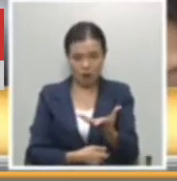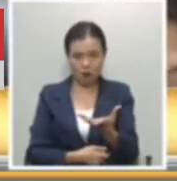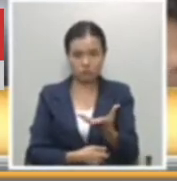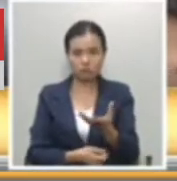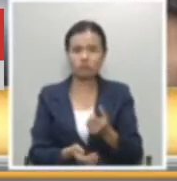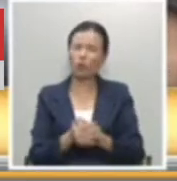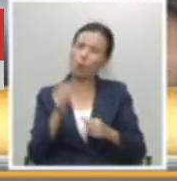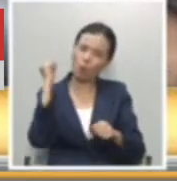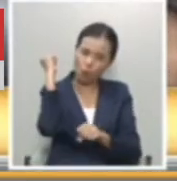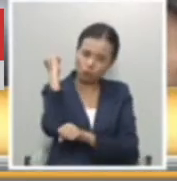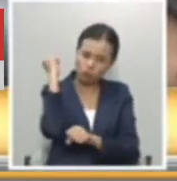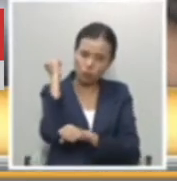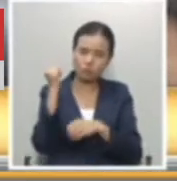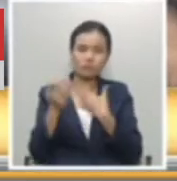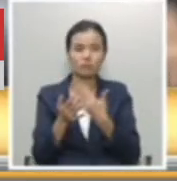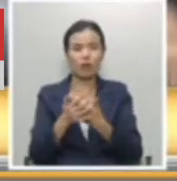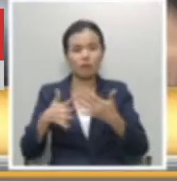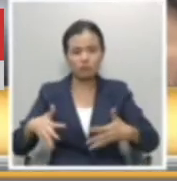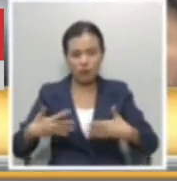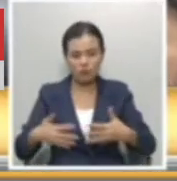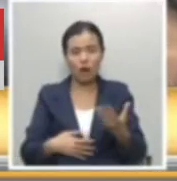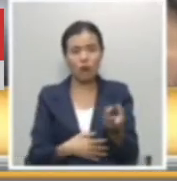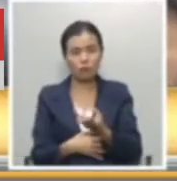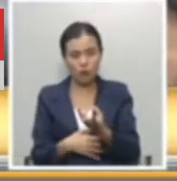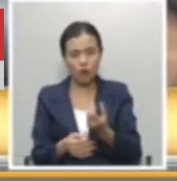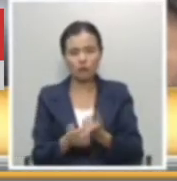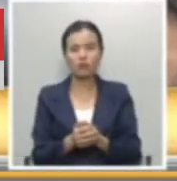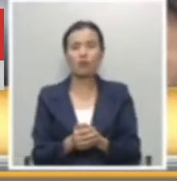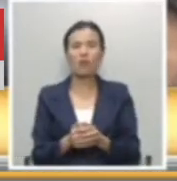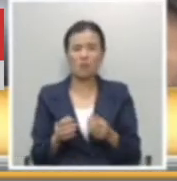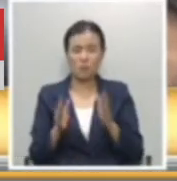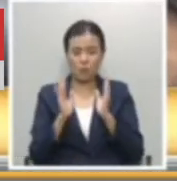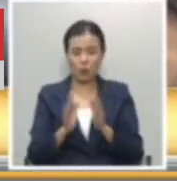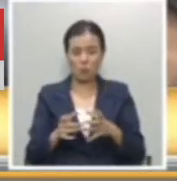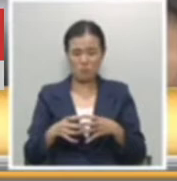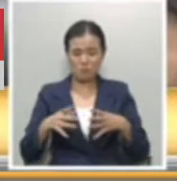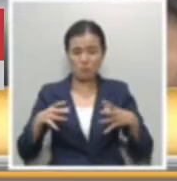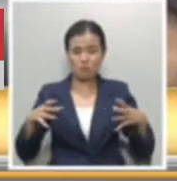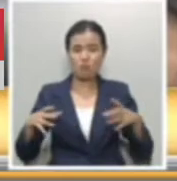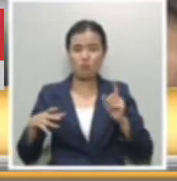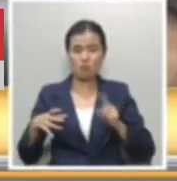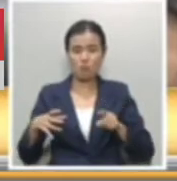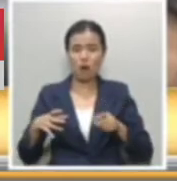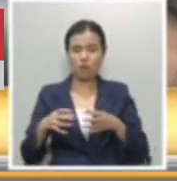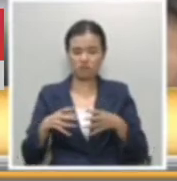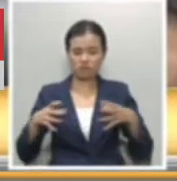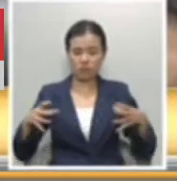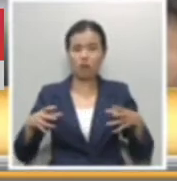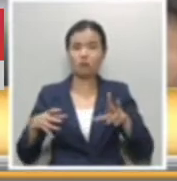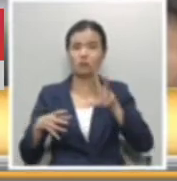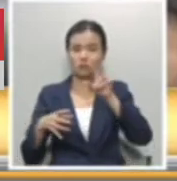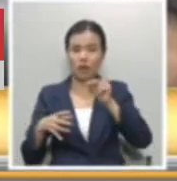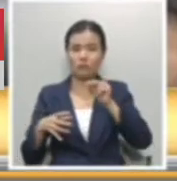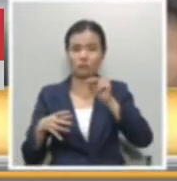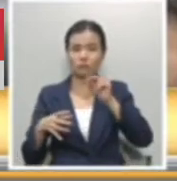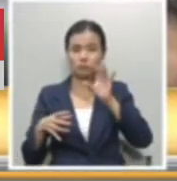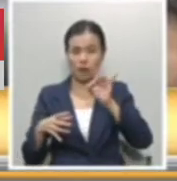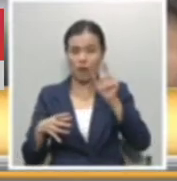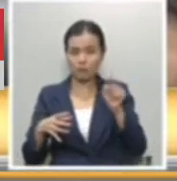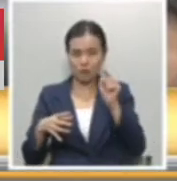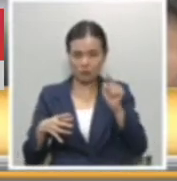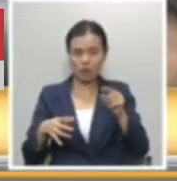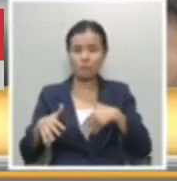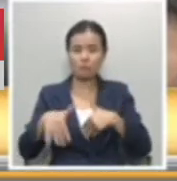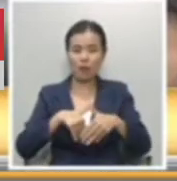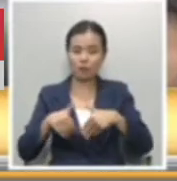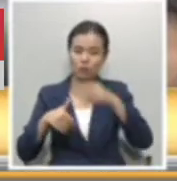เป็นคนจนเป็นผู้มีรายได้น้อยนะครับแล้วก็มีจำนวนมากนะครับมีจำนวนสูงถึง 38% ของประช